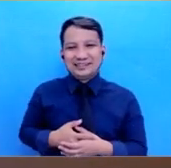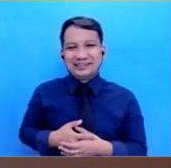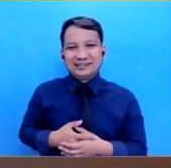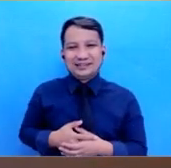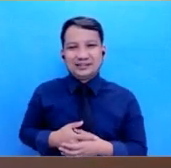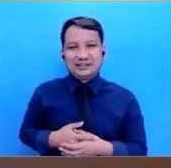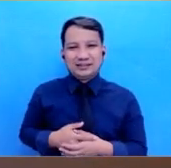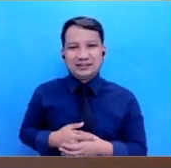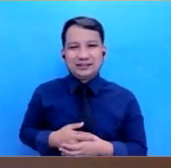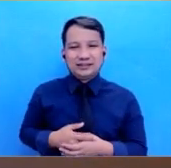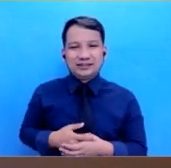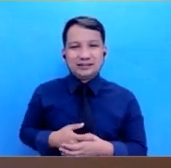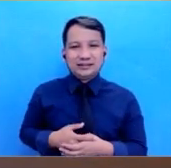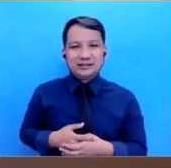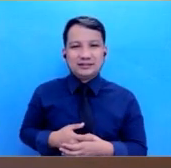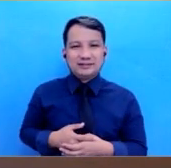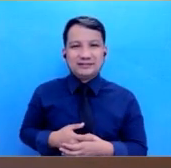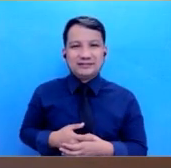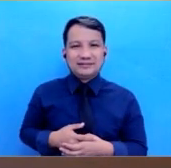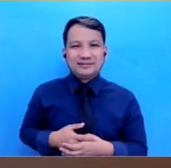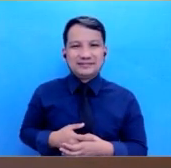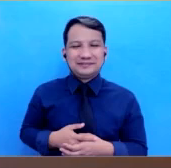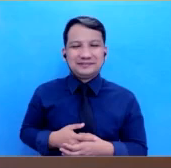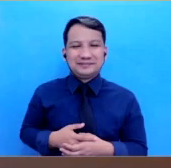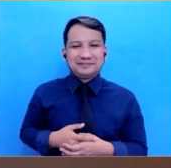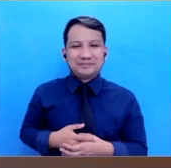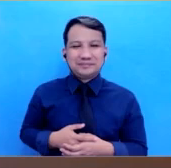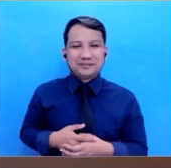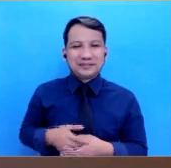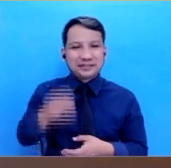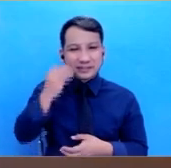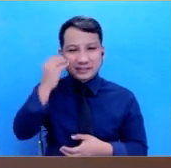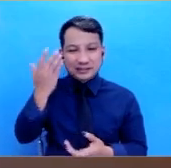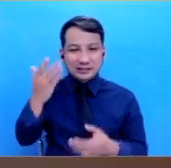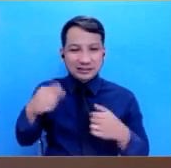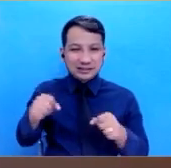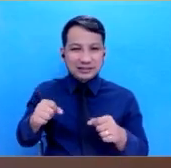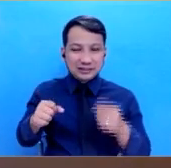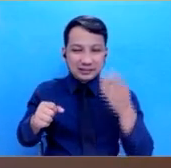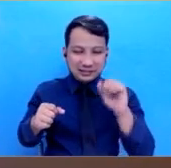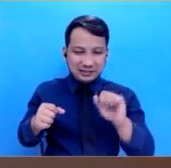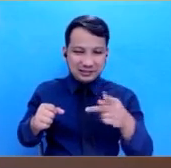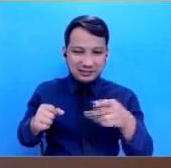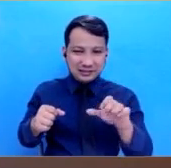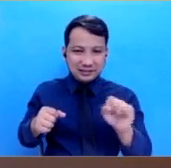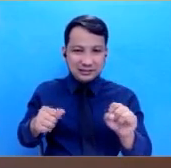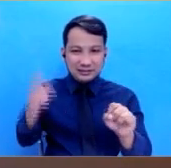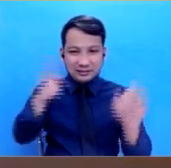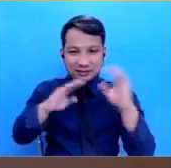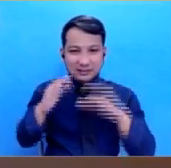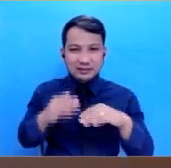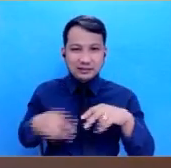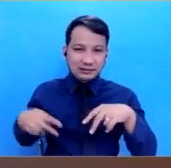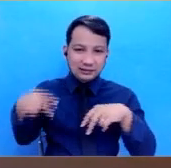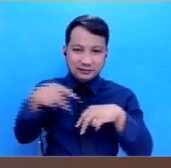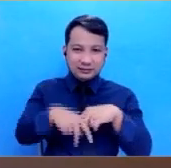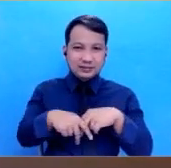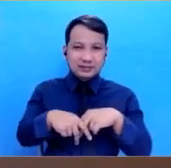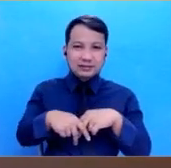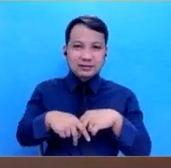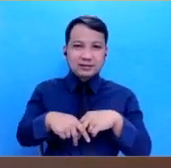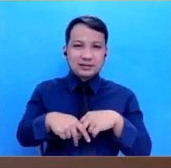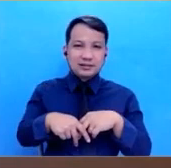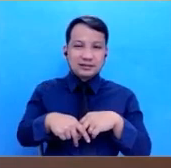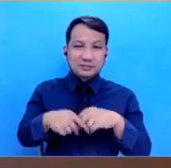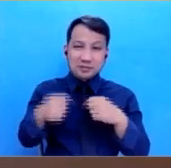Mapiranta lang gaday. Pauwi na sana ang angkas na si Carl pero problemado siya kung paano siya sasampa sa